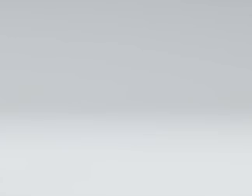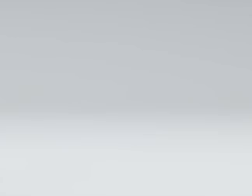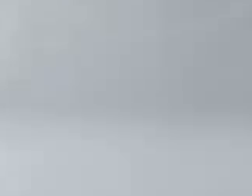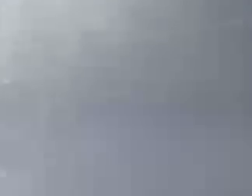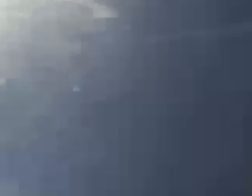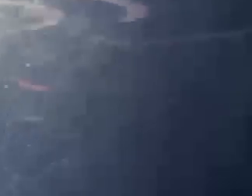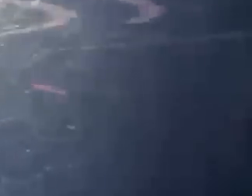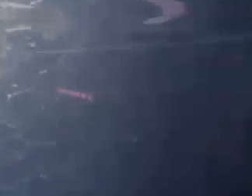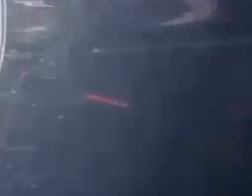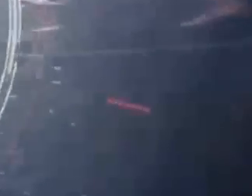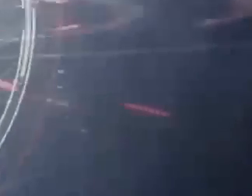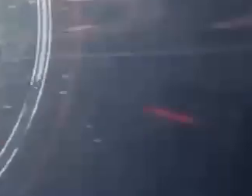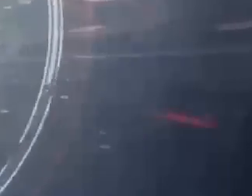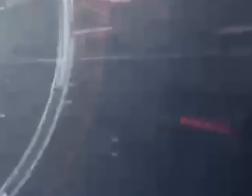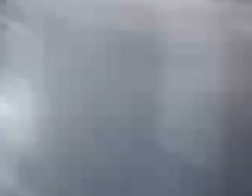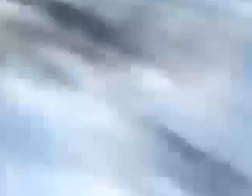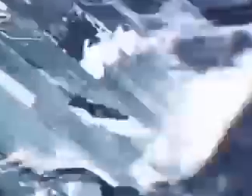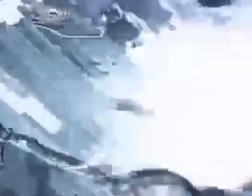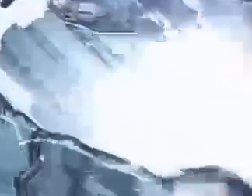ام